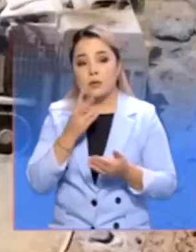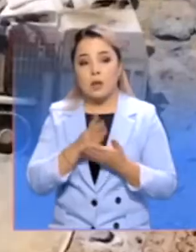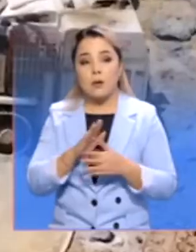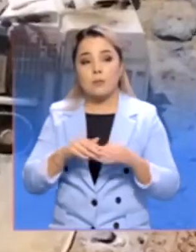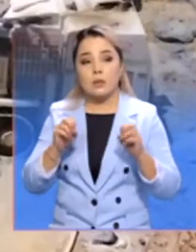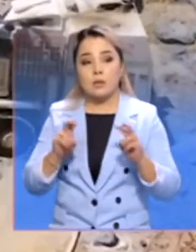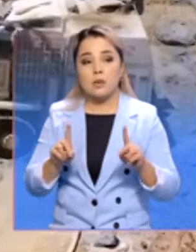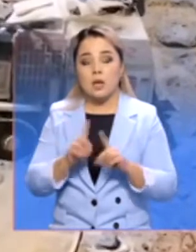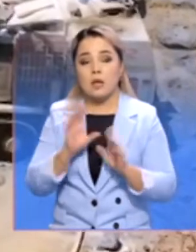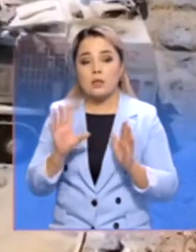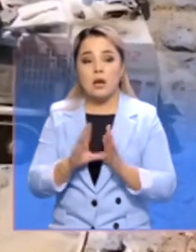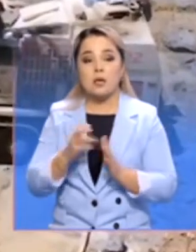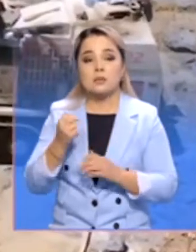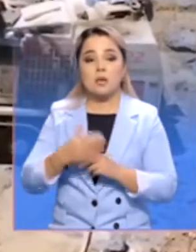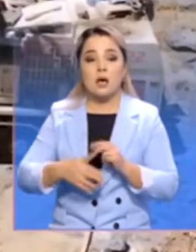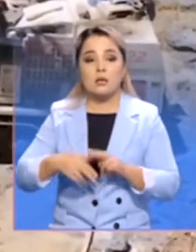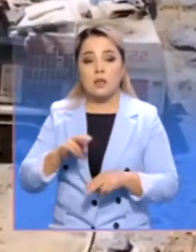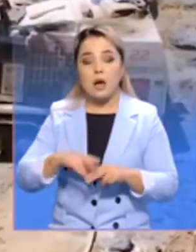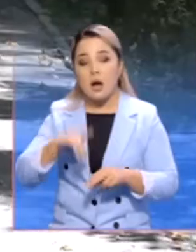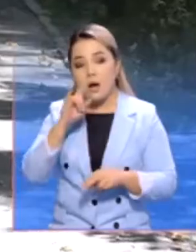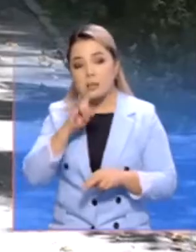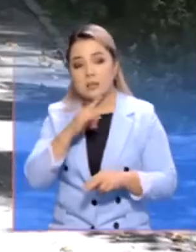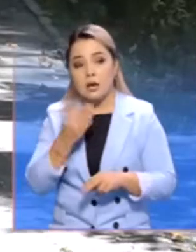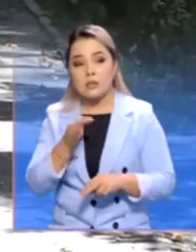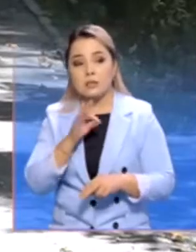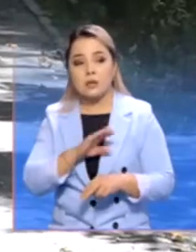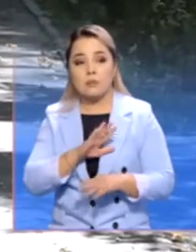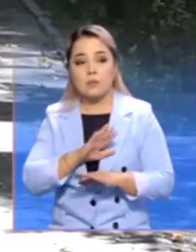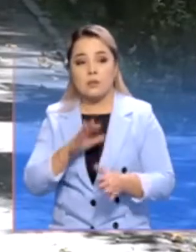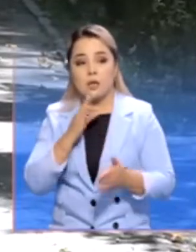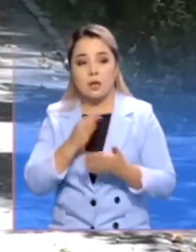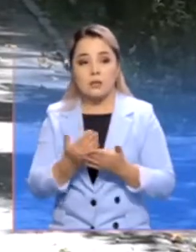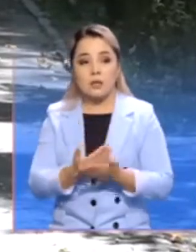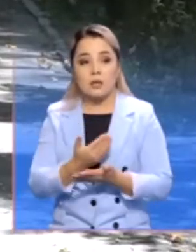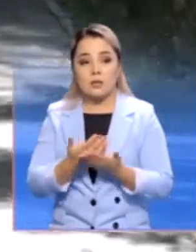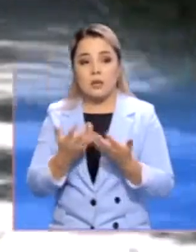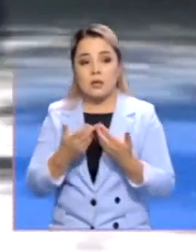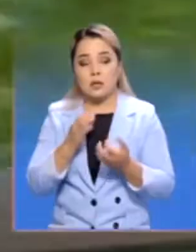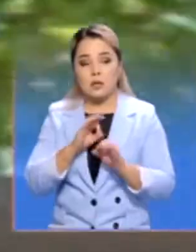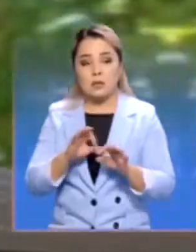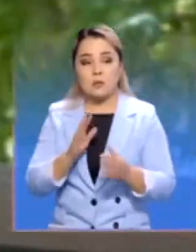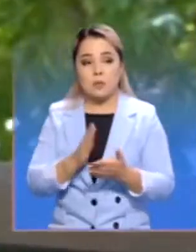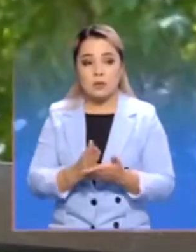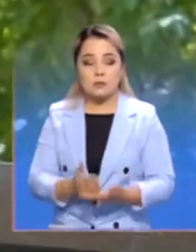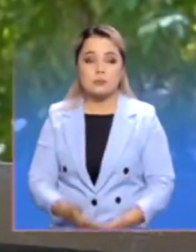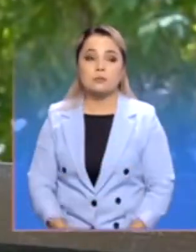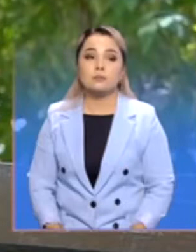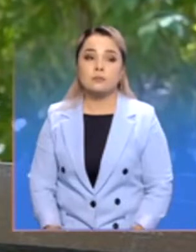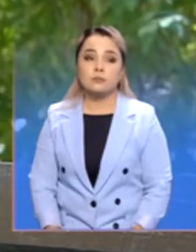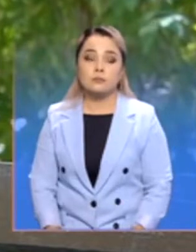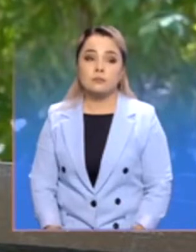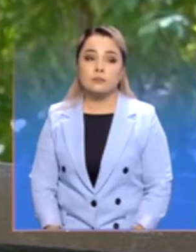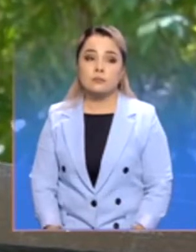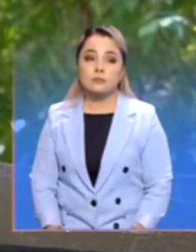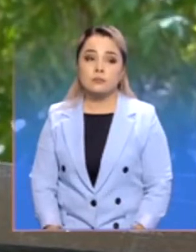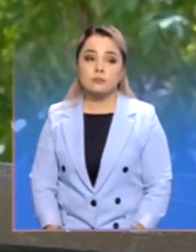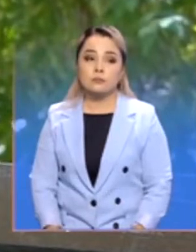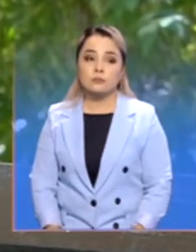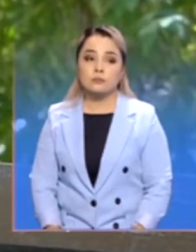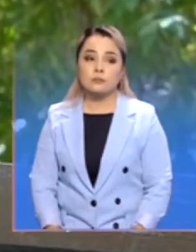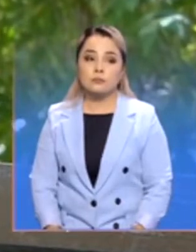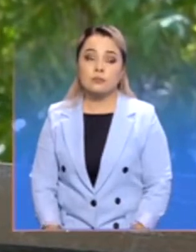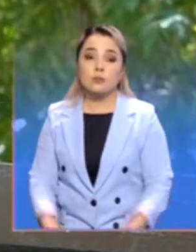мамандар атом электр станциясы Қазақстанға тиімсіз деп те есептеп қойыпты. В сегодняшних ценовых